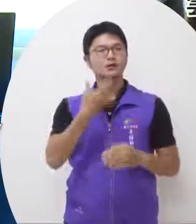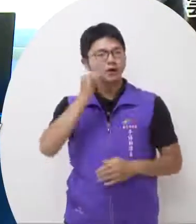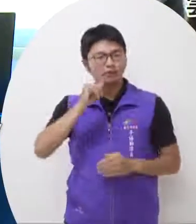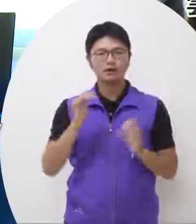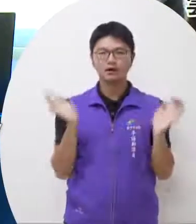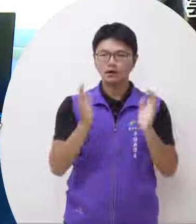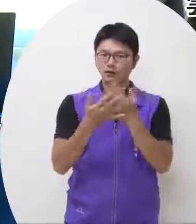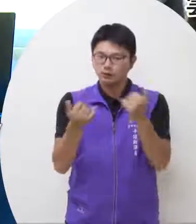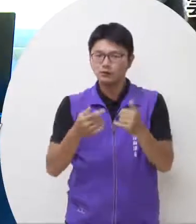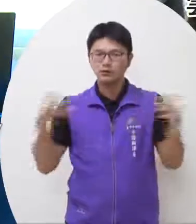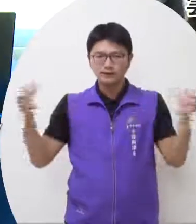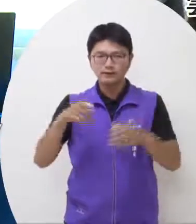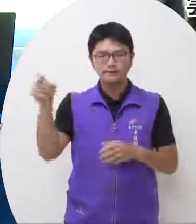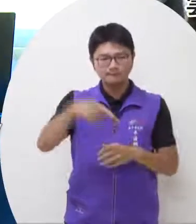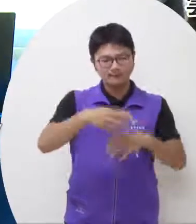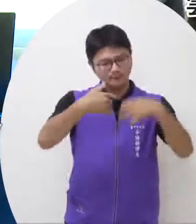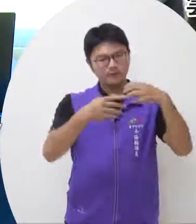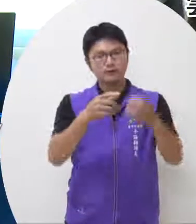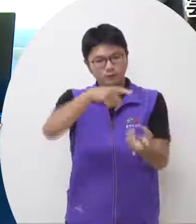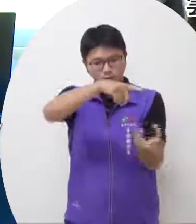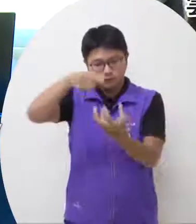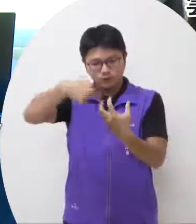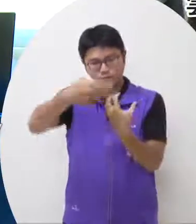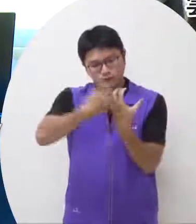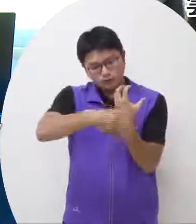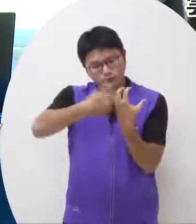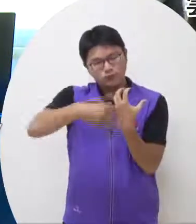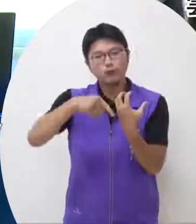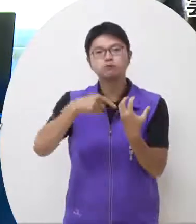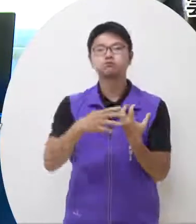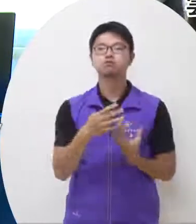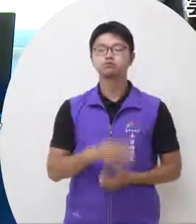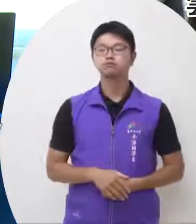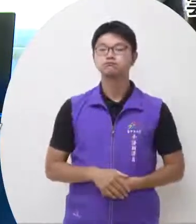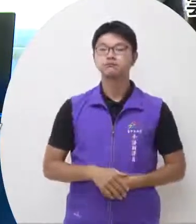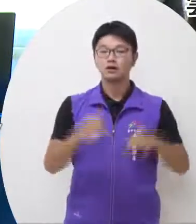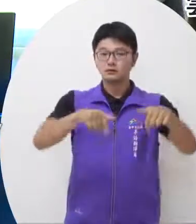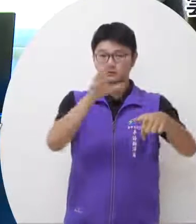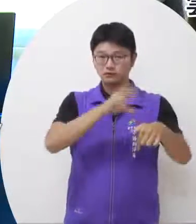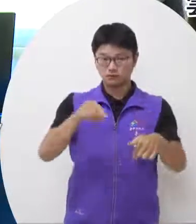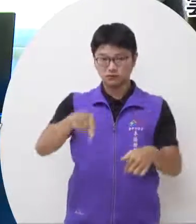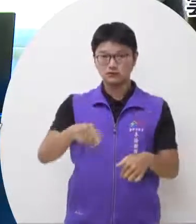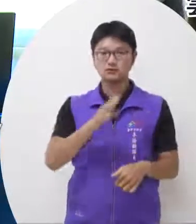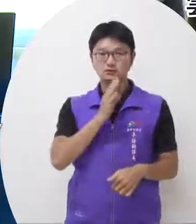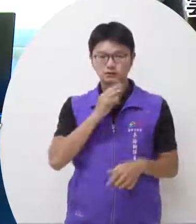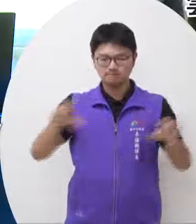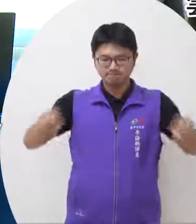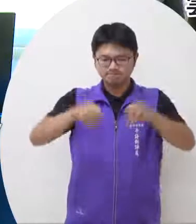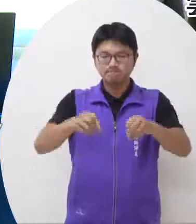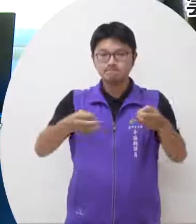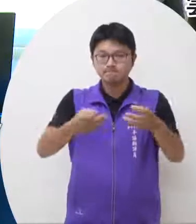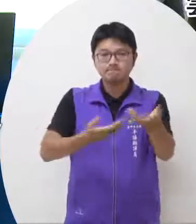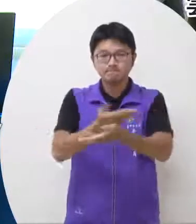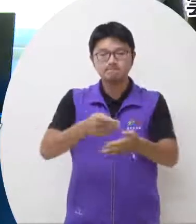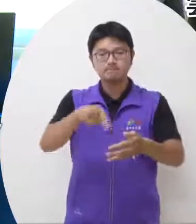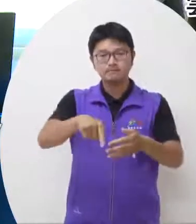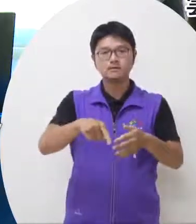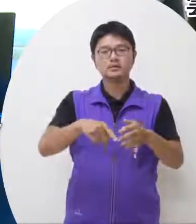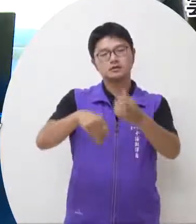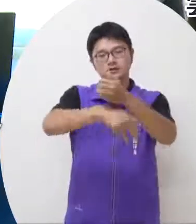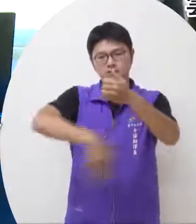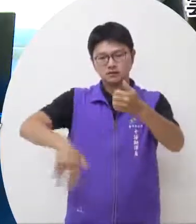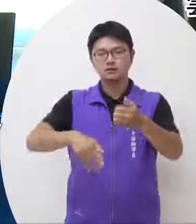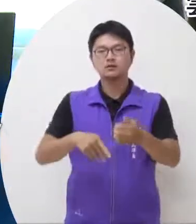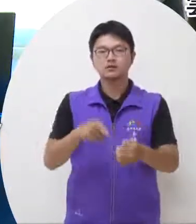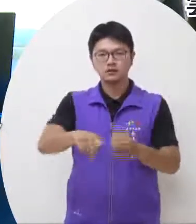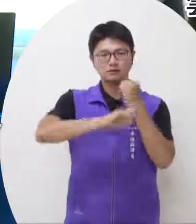哈彩绘的哈。那在西屯这边，我们首创调解业务资讯系统，这样的一套系统透